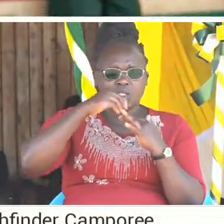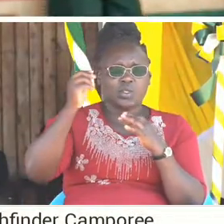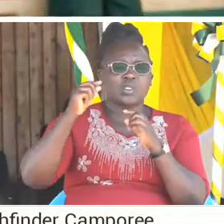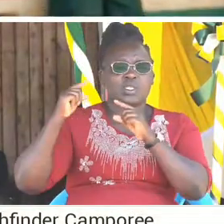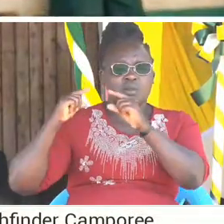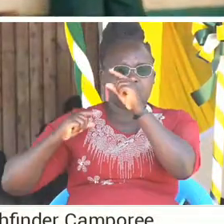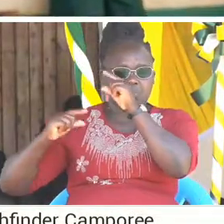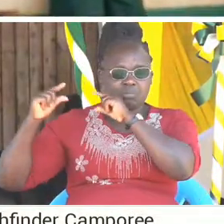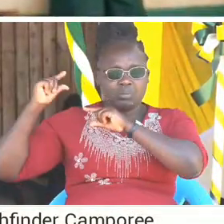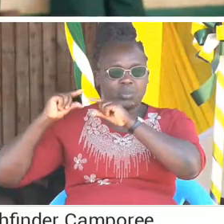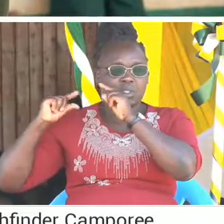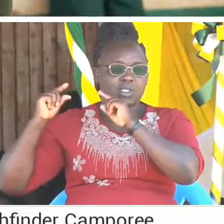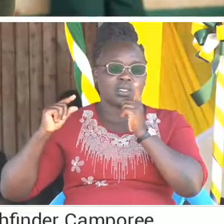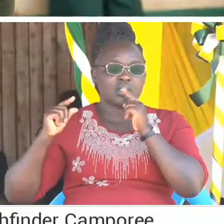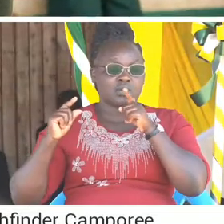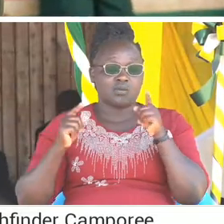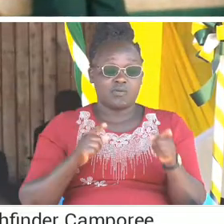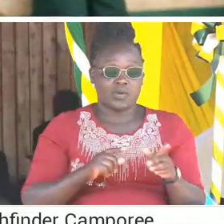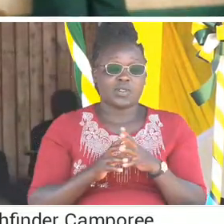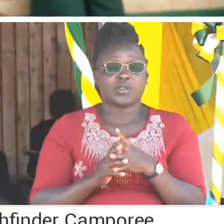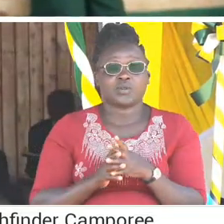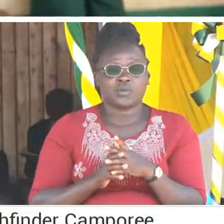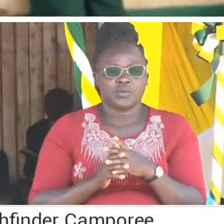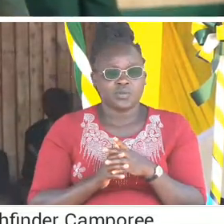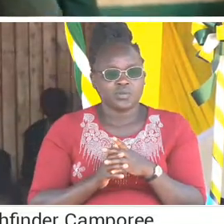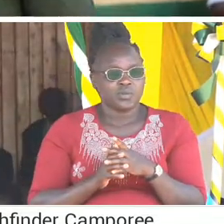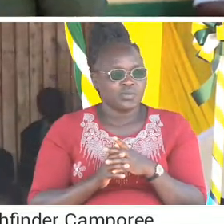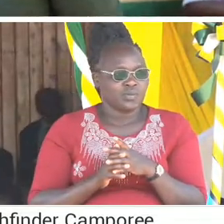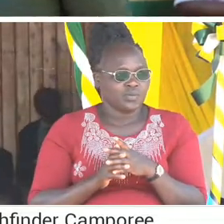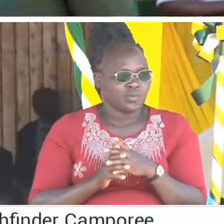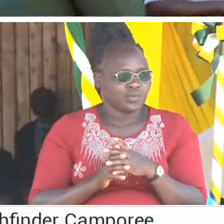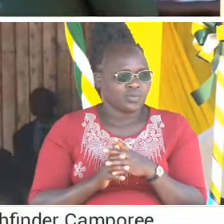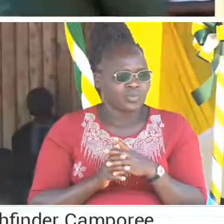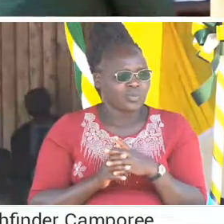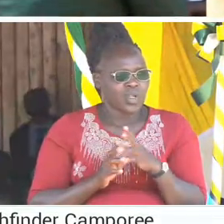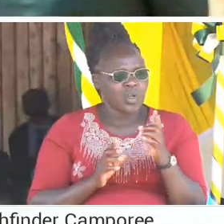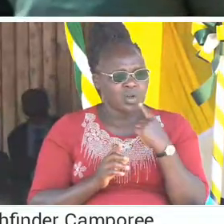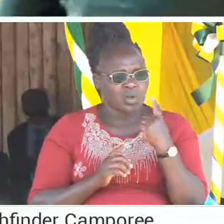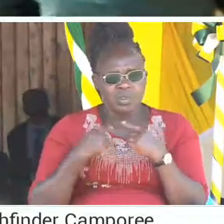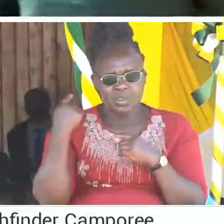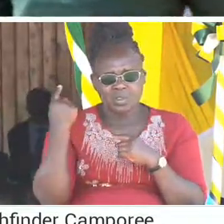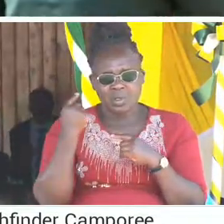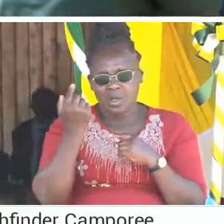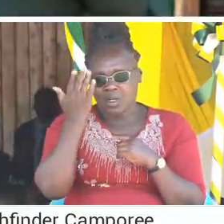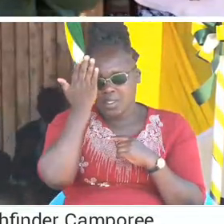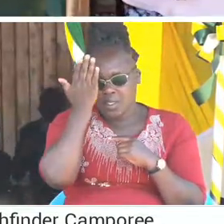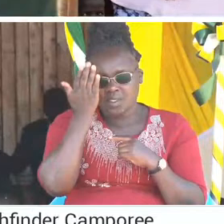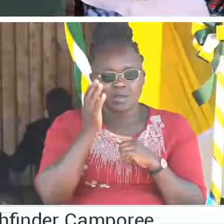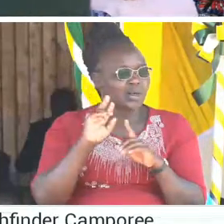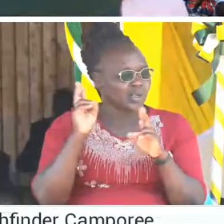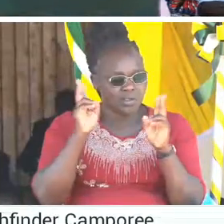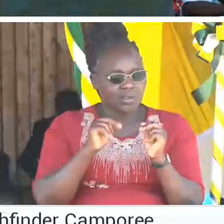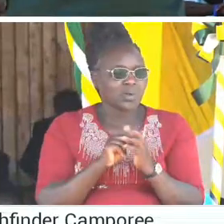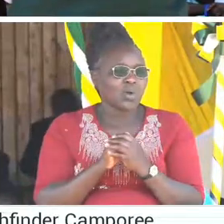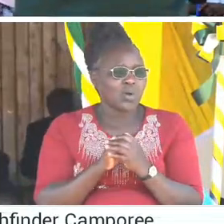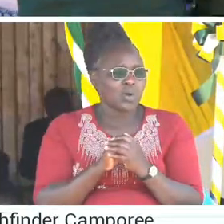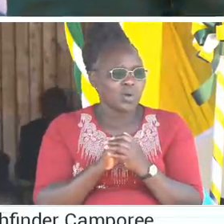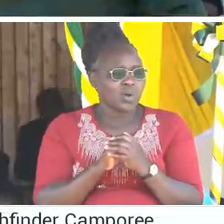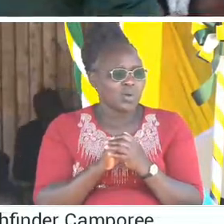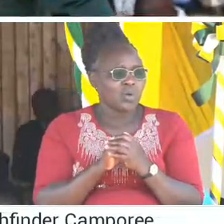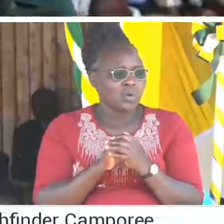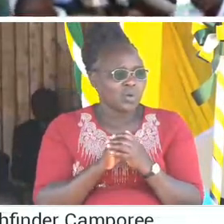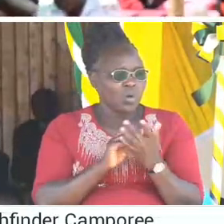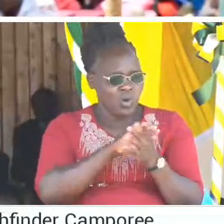sauti ya Bwana na kuamua kumfuata. Hao ni taifa teule. Anasema nitakufanya kuwa taifa